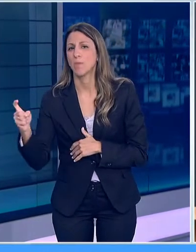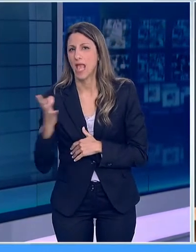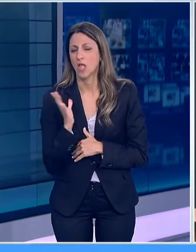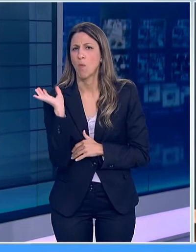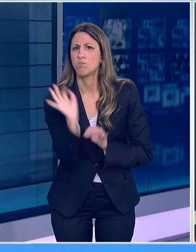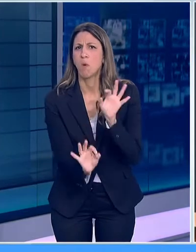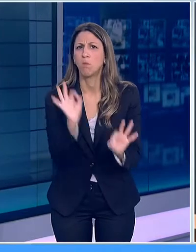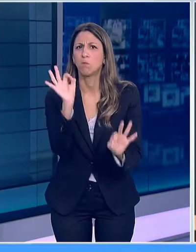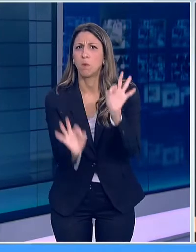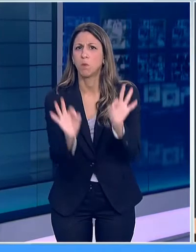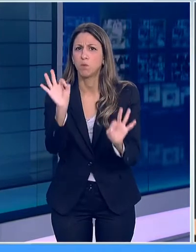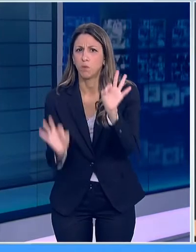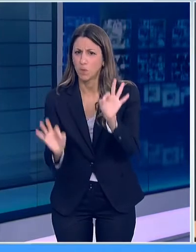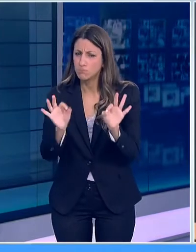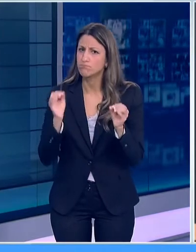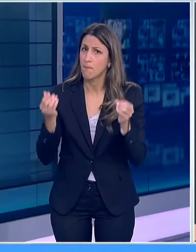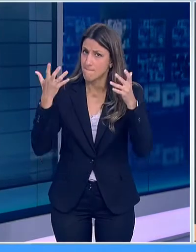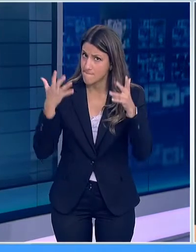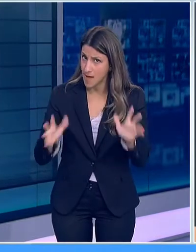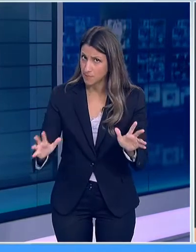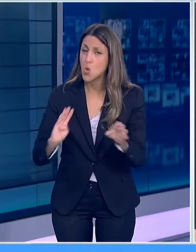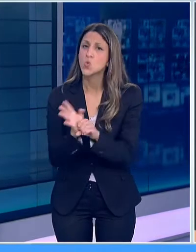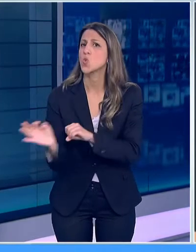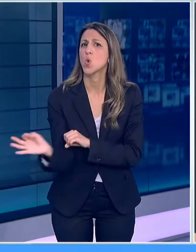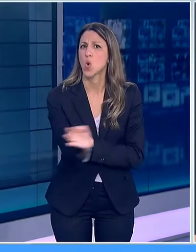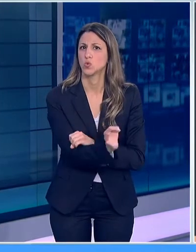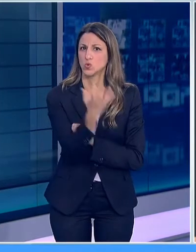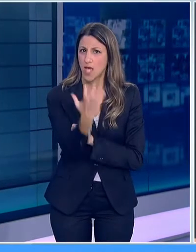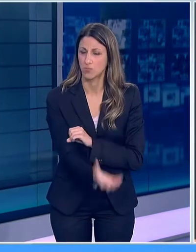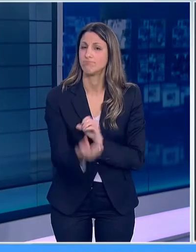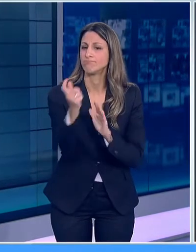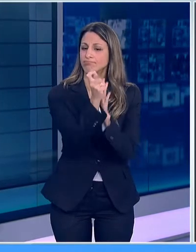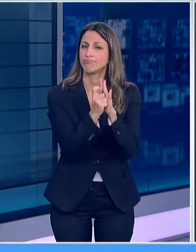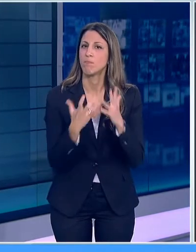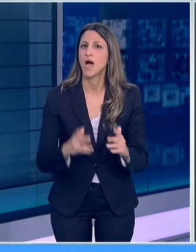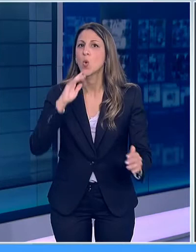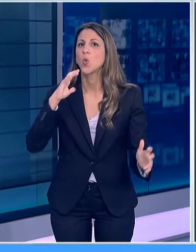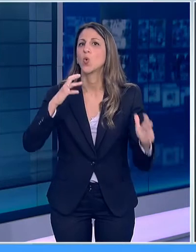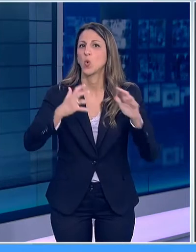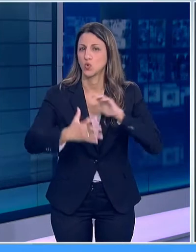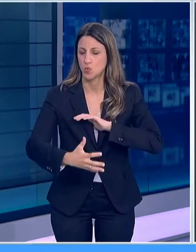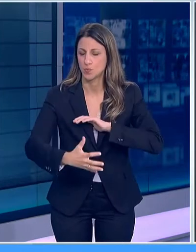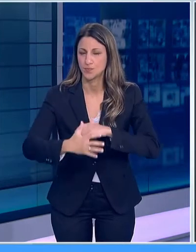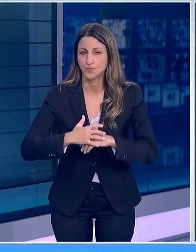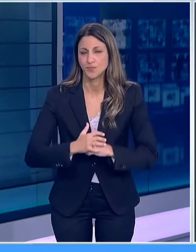επιβεβαιωμένα κρούσματα του νέου κορονοϊού έχουν καταγραφεί σε παγκόσμιο επίπεδο.